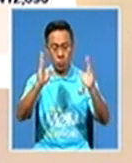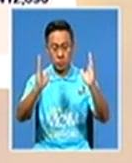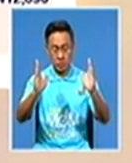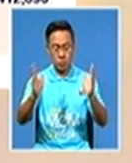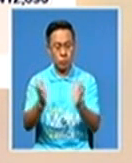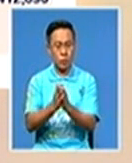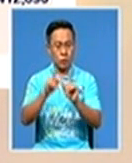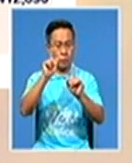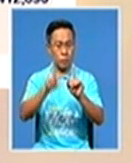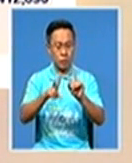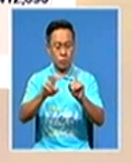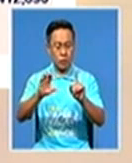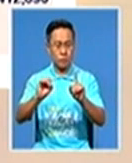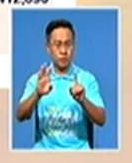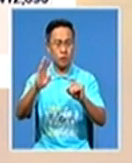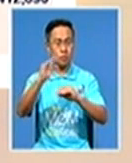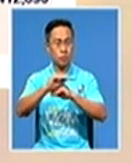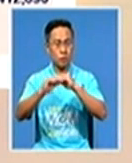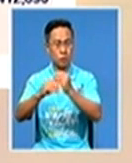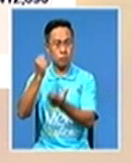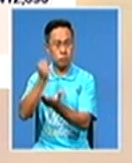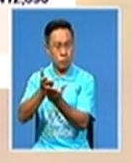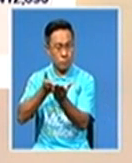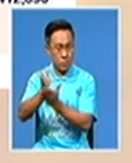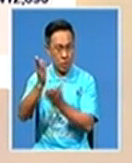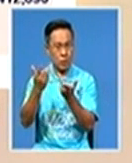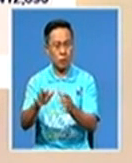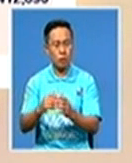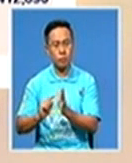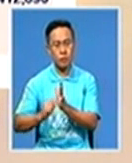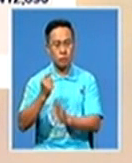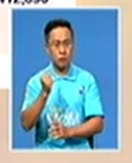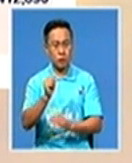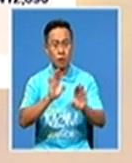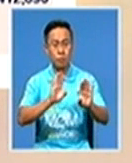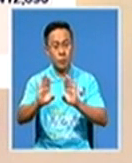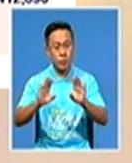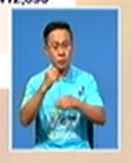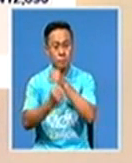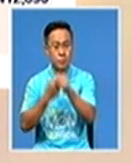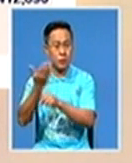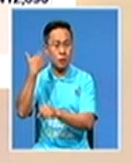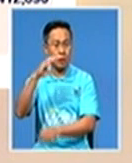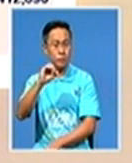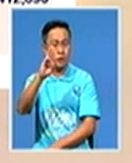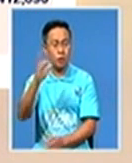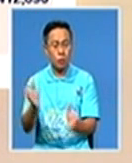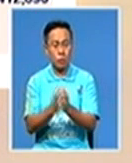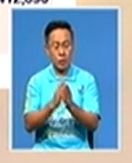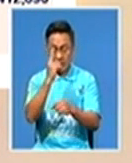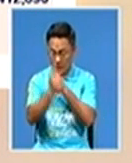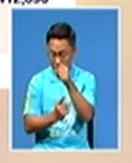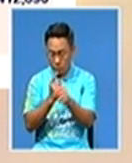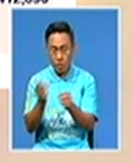ครงการเป็นจุดเริ่มที่ดีมาก 1,254 โครงการเทียบกับปีที่แล้วทั้งปี 1,600 นะครับหรือปีก่อน